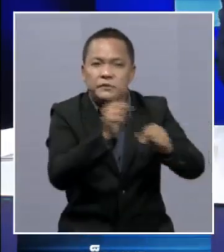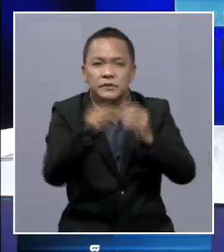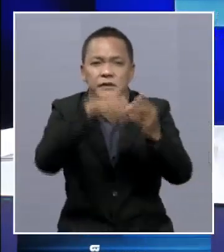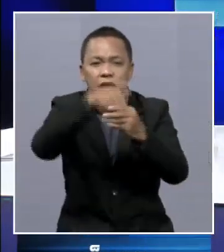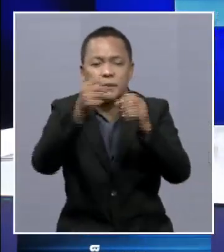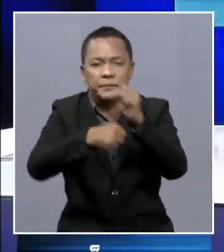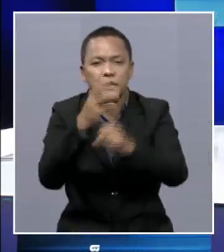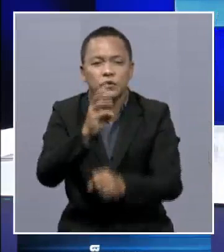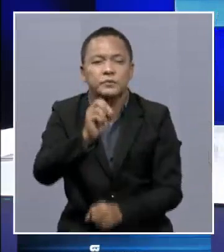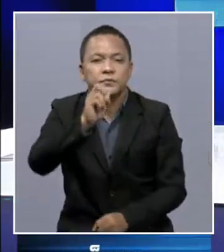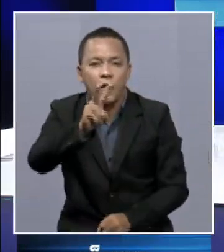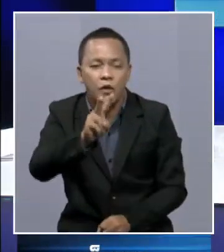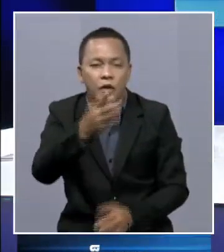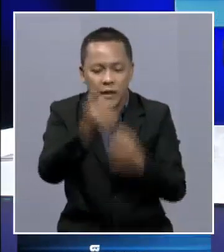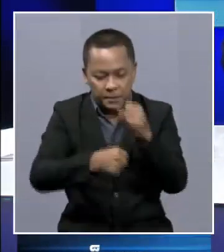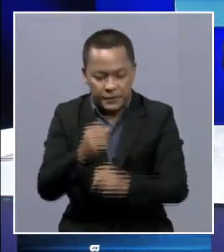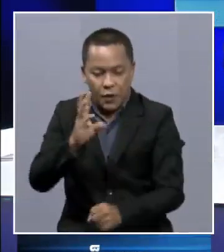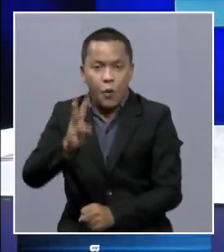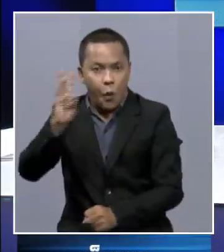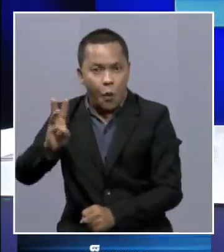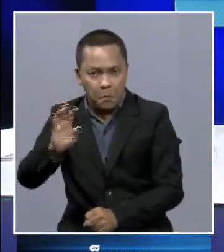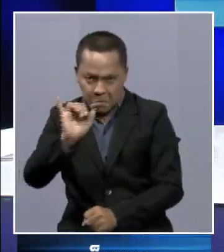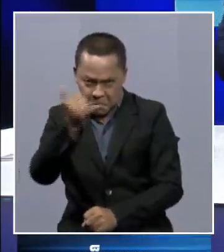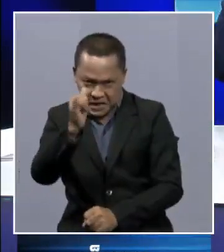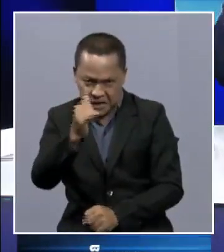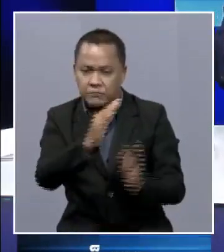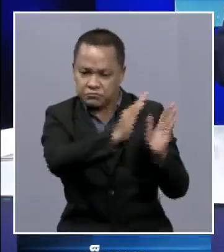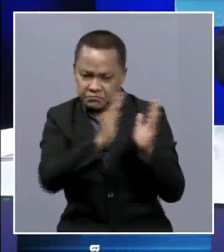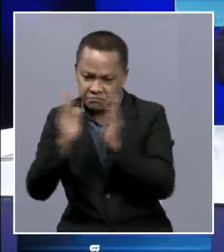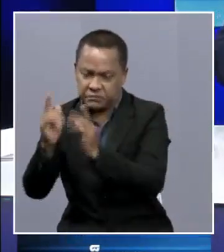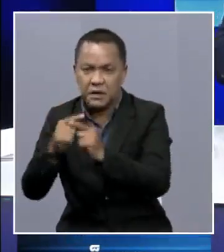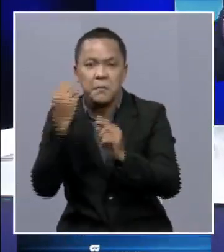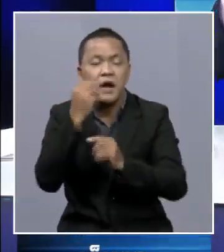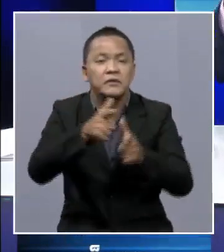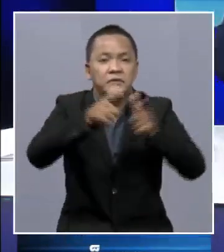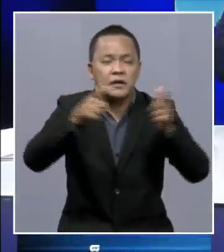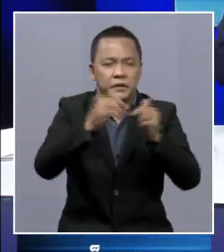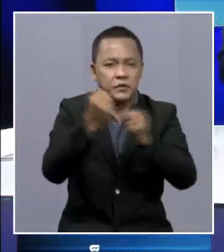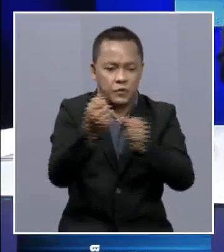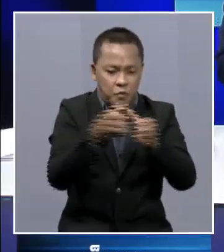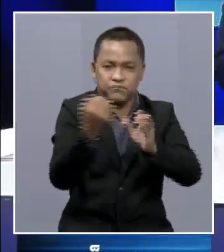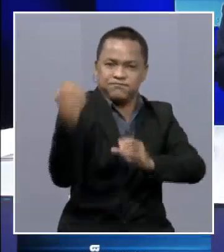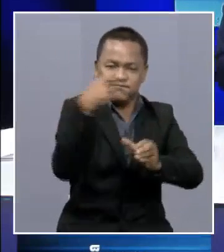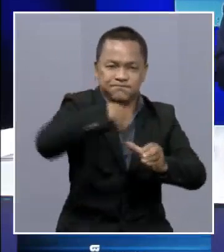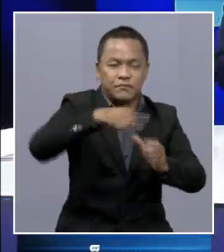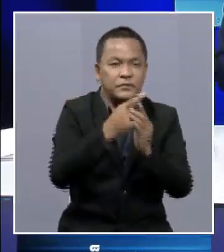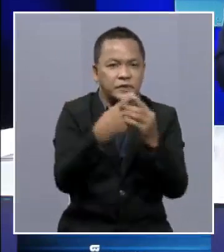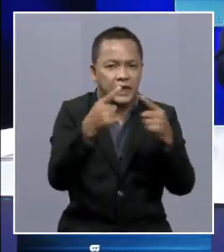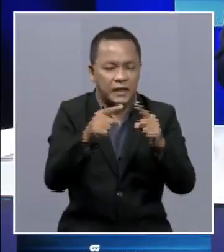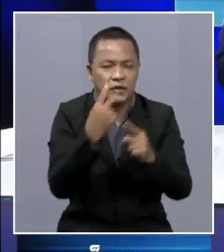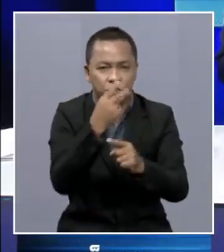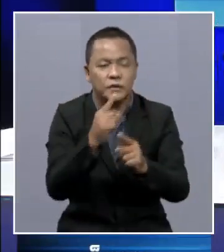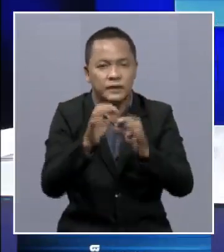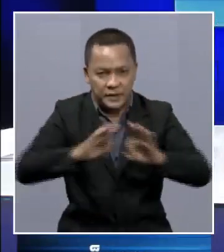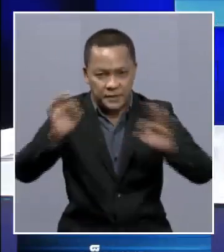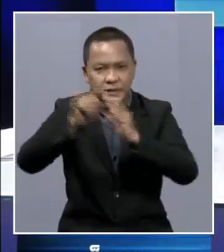เลอกตั้งปี 6-2ในปี 6-6 มันอาจจะไม่เป็แบบนั้นบ้านใหญ่ตอนนี้แม้จะมพลงกันมากแต่สุดท้ายกต